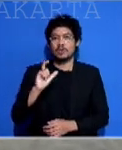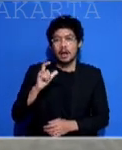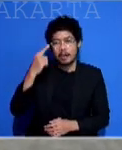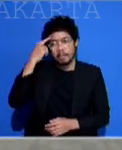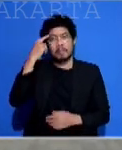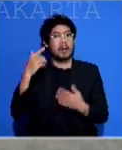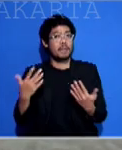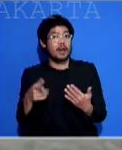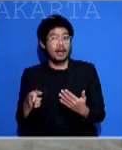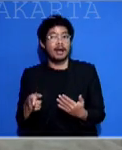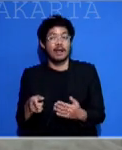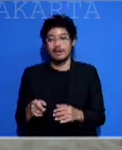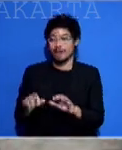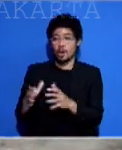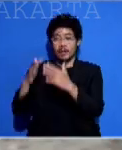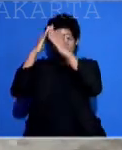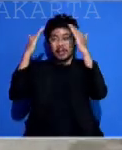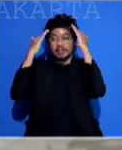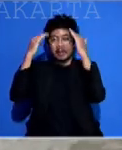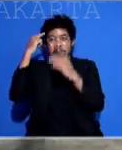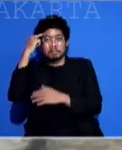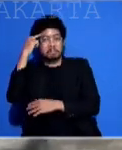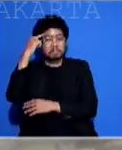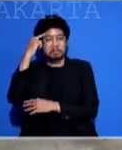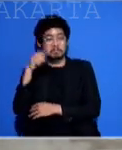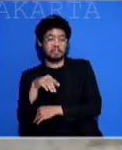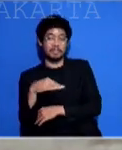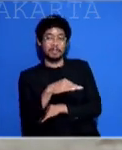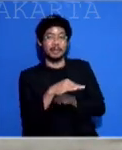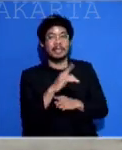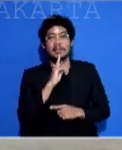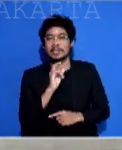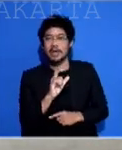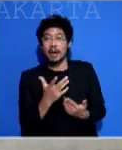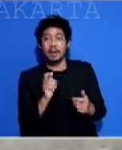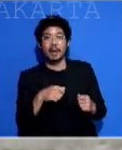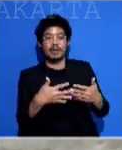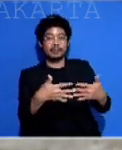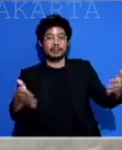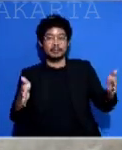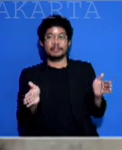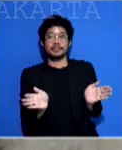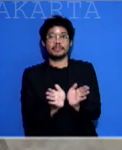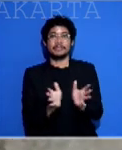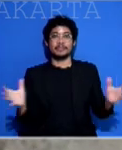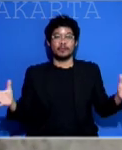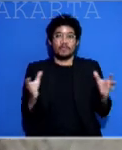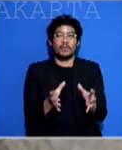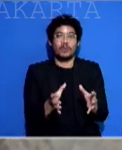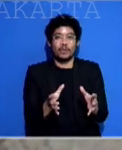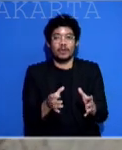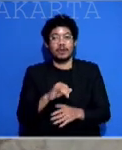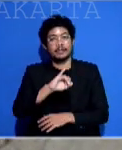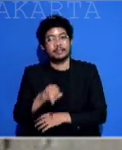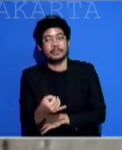dening kadang tani nalika badhe ngingah kambangan inggih menika kanthi cara dipun kandhangaken. Jarwo sampeyan kadang tani nelakaken ngingah